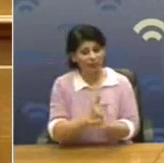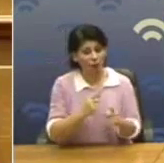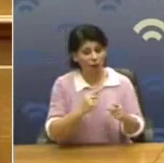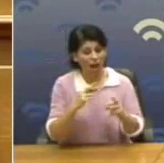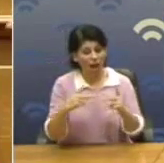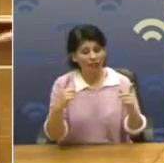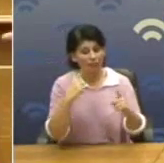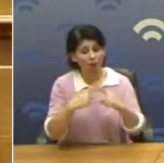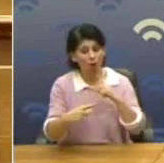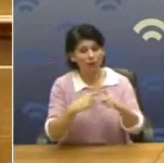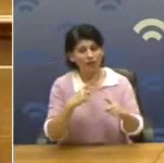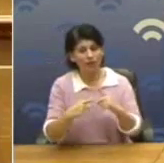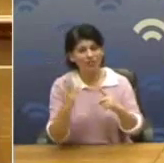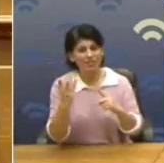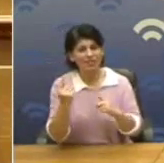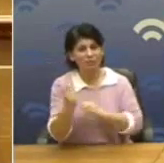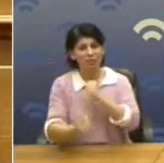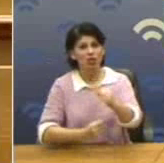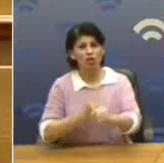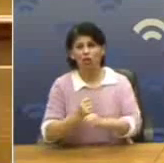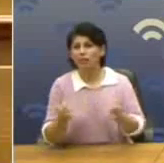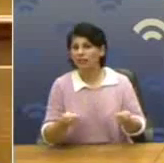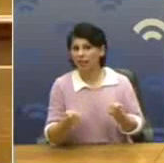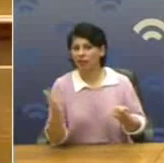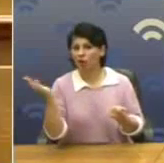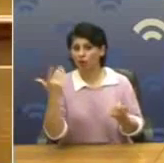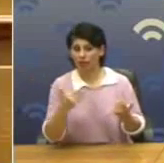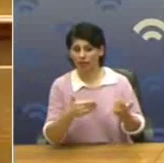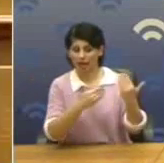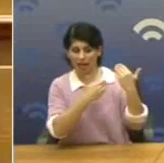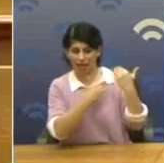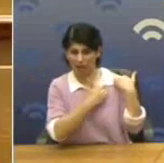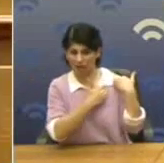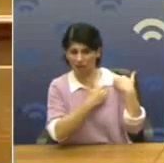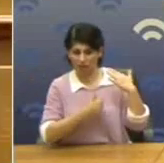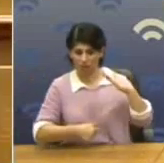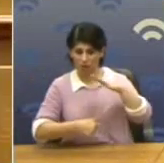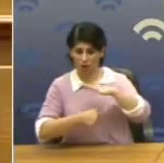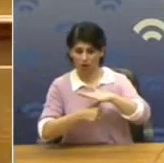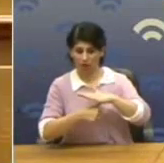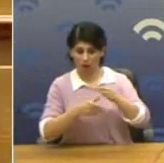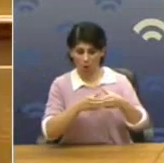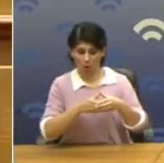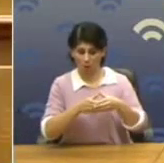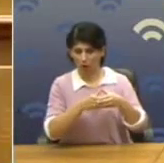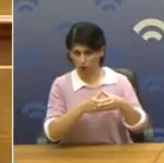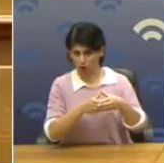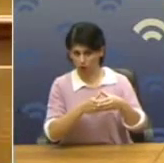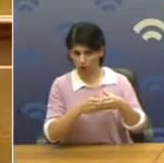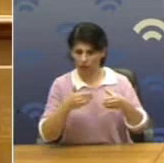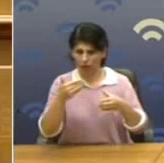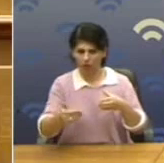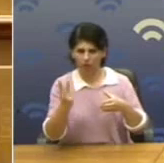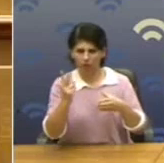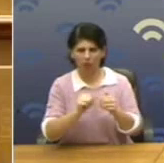επί 3,5 χρόνια όταν αναλάβατε την Προεδρία του κόμματός σας και μετά από 2 μήνες